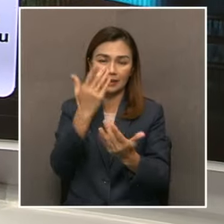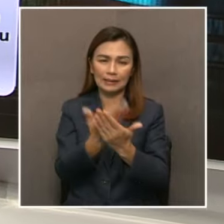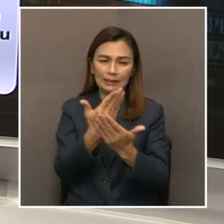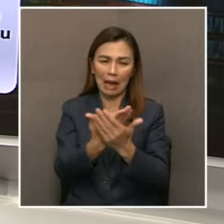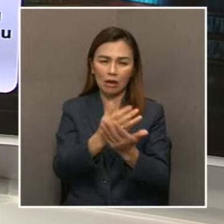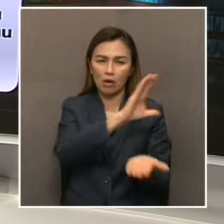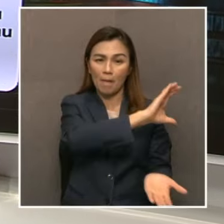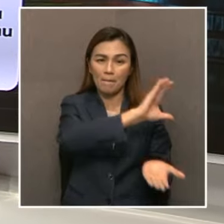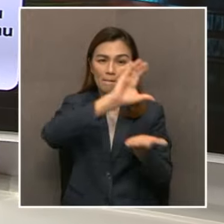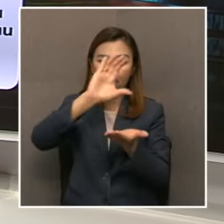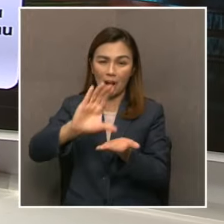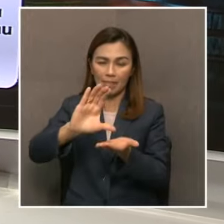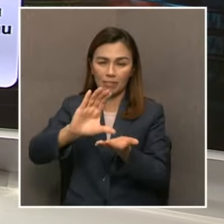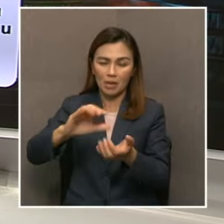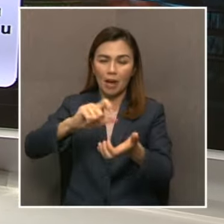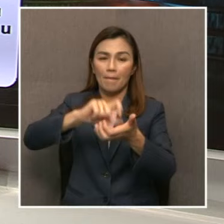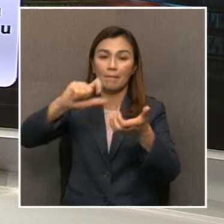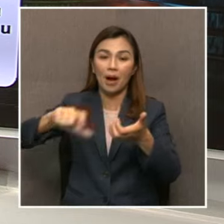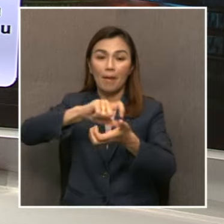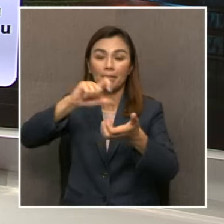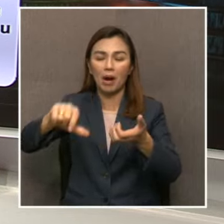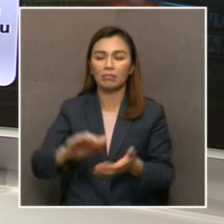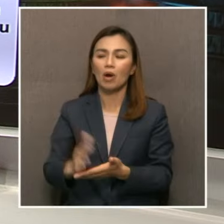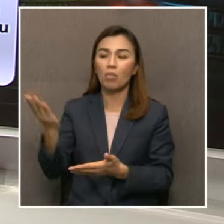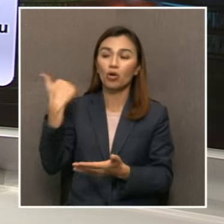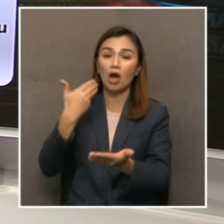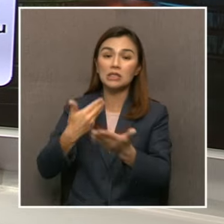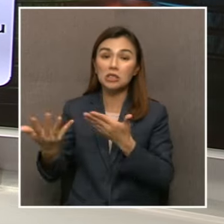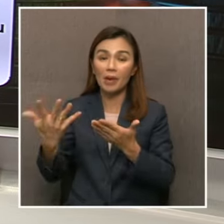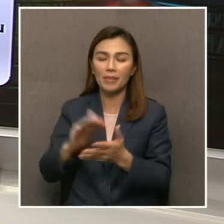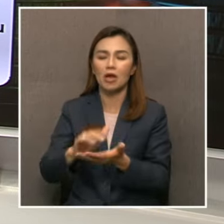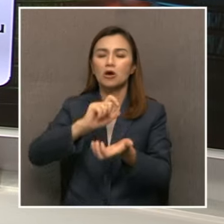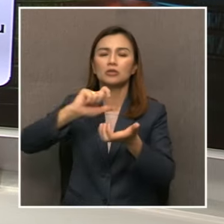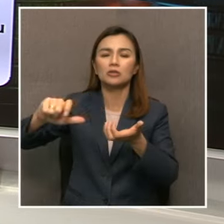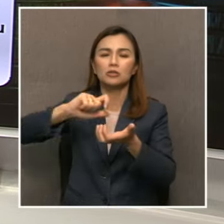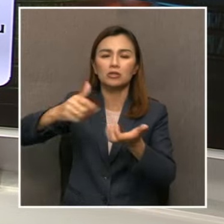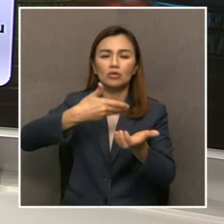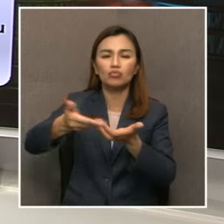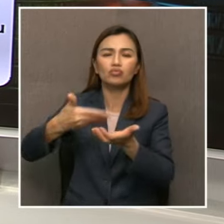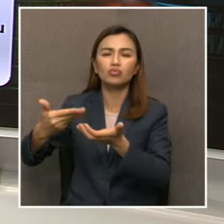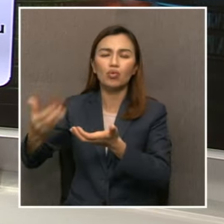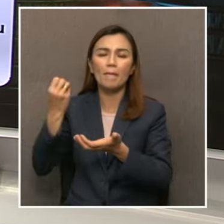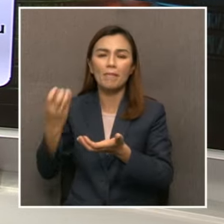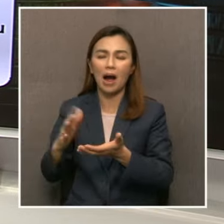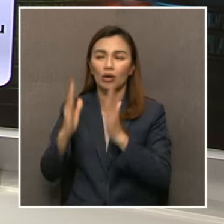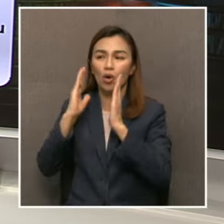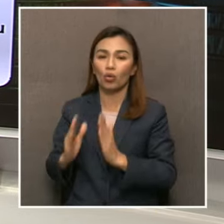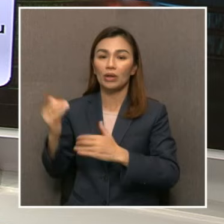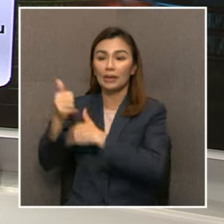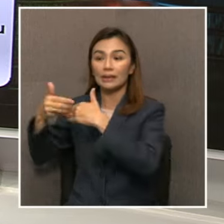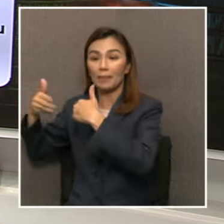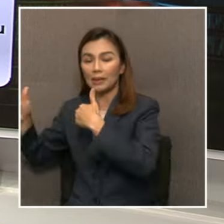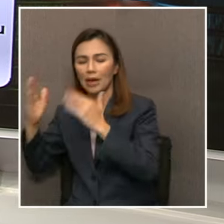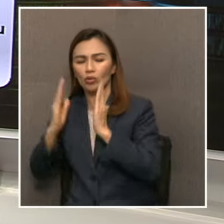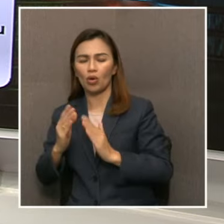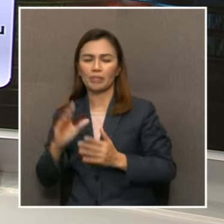มีการจับจ่ายให้สอยเศรษฐกิจที่เงียบเหงาเนี่ยก็สามารถที่จะฟื้นคืนขึ้นมาได้นั่นเองนะครับก็สร้างความเชื่อมั่นให้กับนักลงทุนทั้งในประเทศและต่างประเท